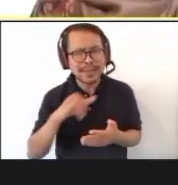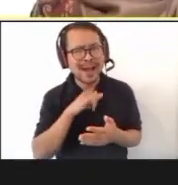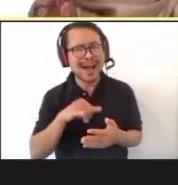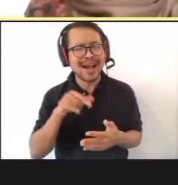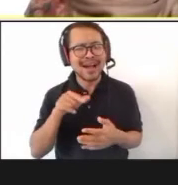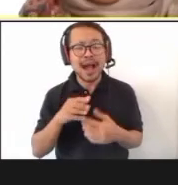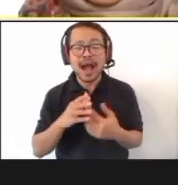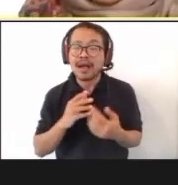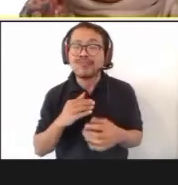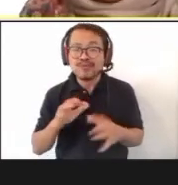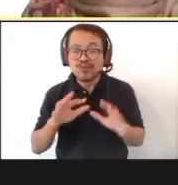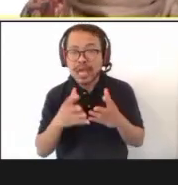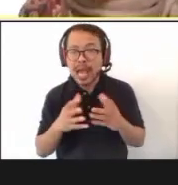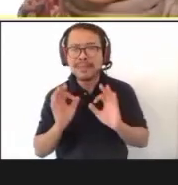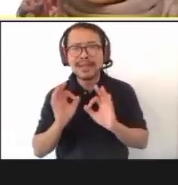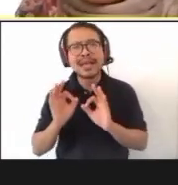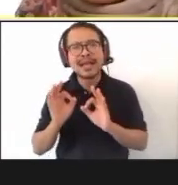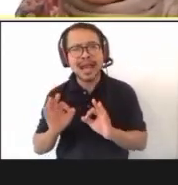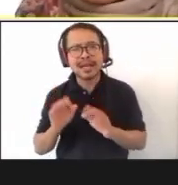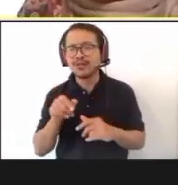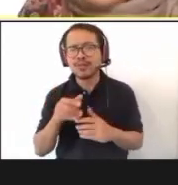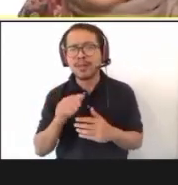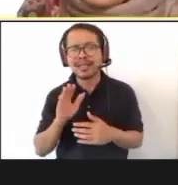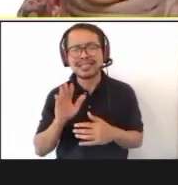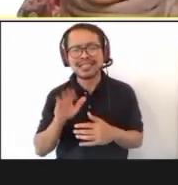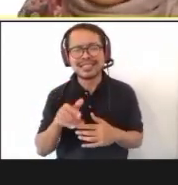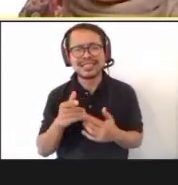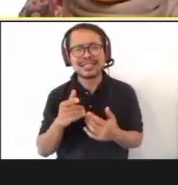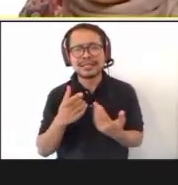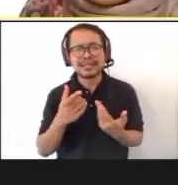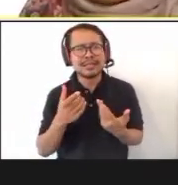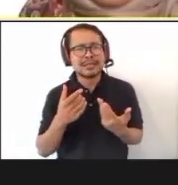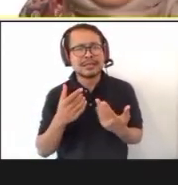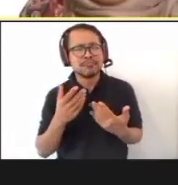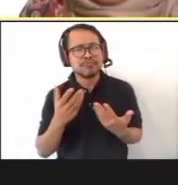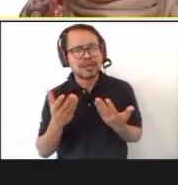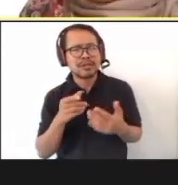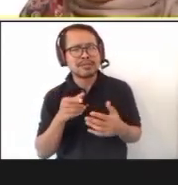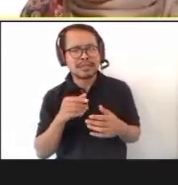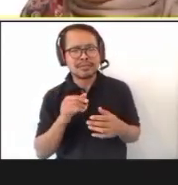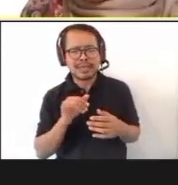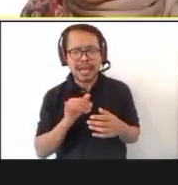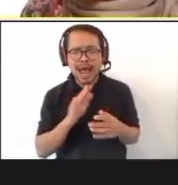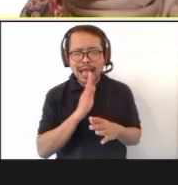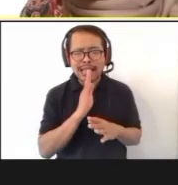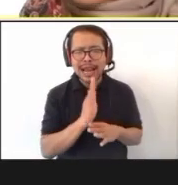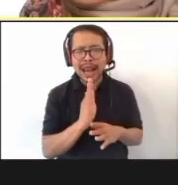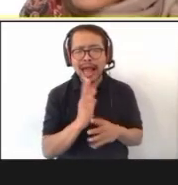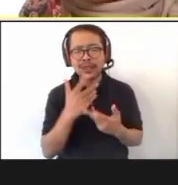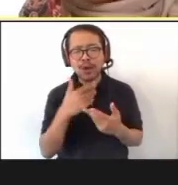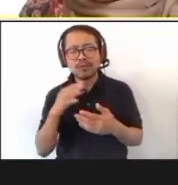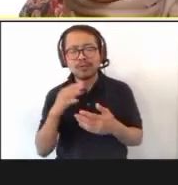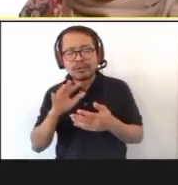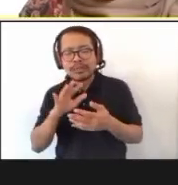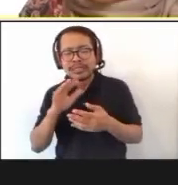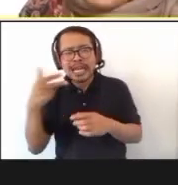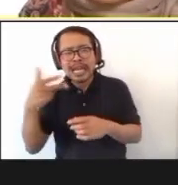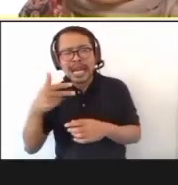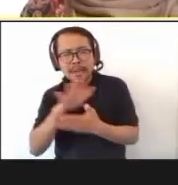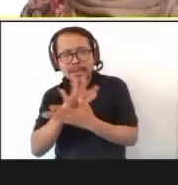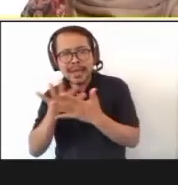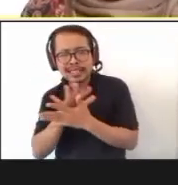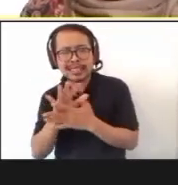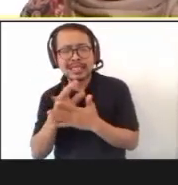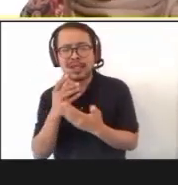dunia pendidikan kita itu masih kita jumpai netral atau bias gender karena ada faktor-faktor ini. Dan saya kira pertemuan